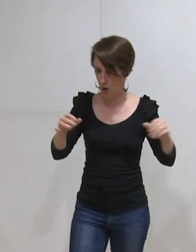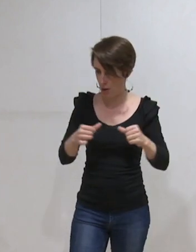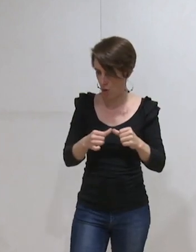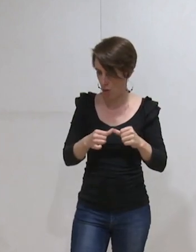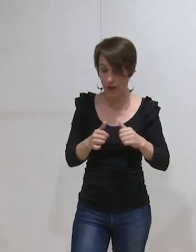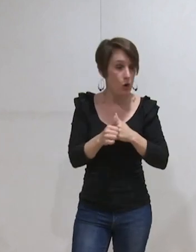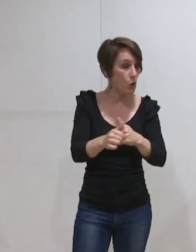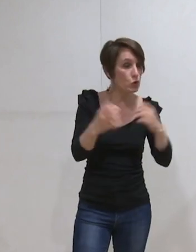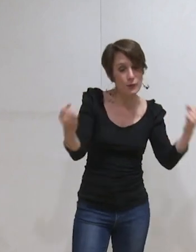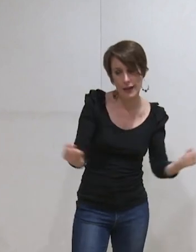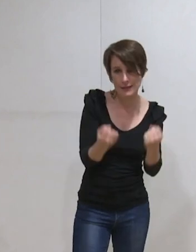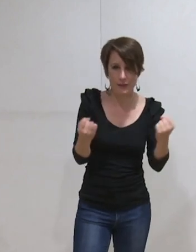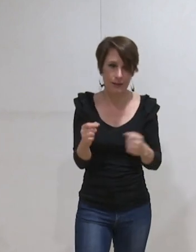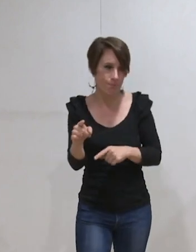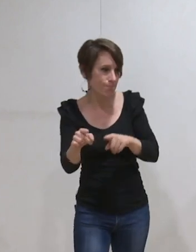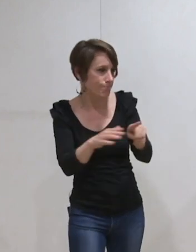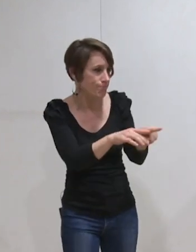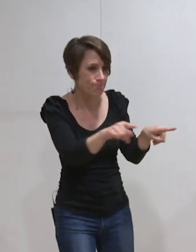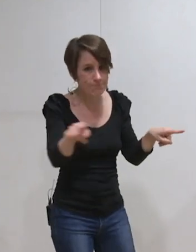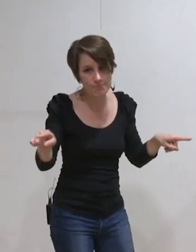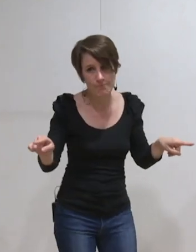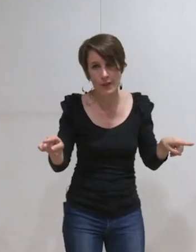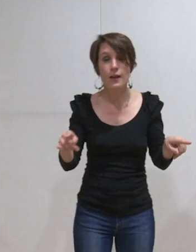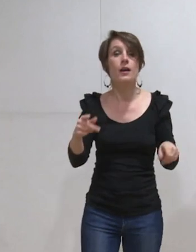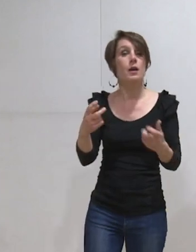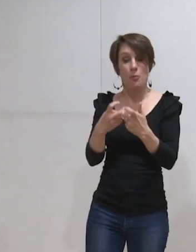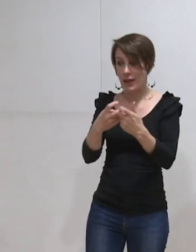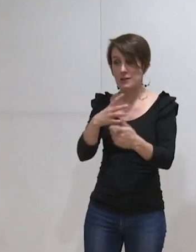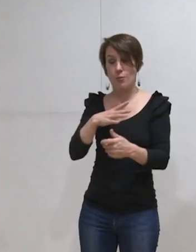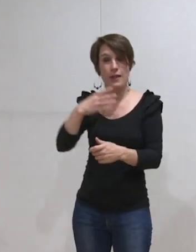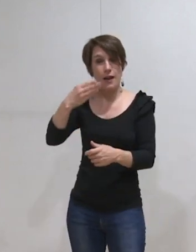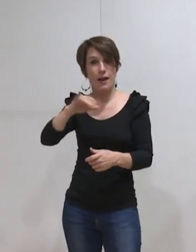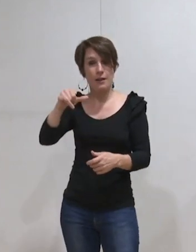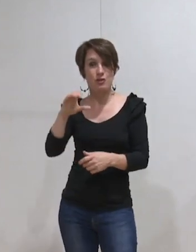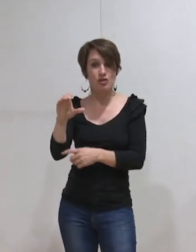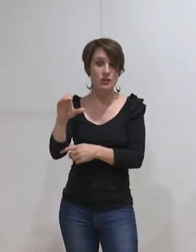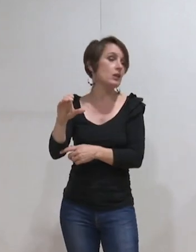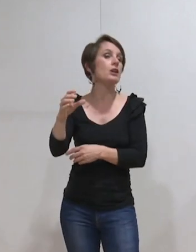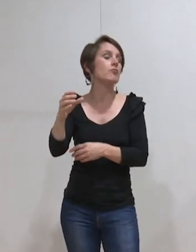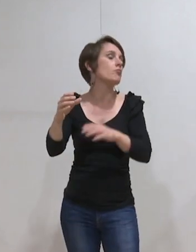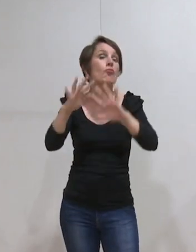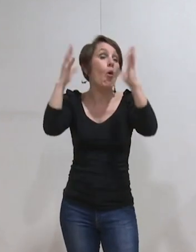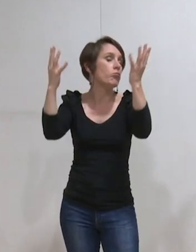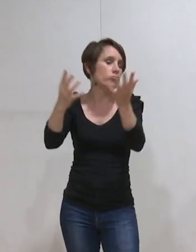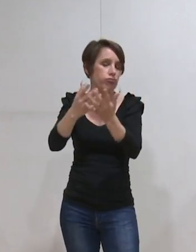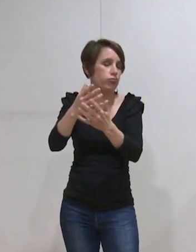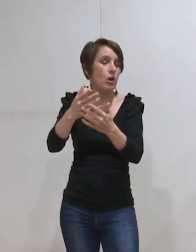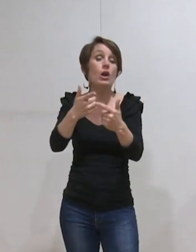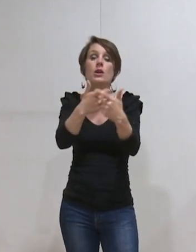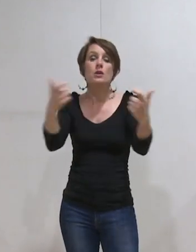l'activité c'est-à-dire qu'il y avait des des MJC ou autres quand dit MJC c'est un N générique